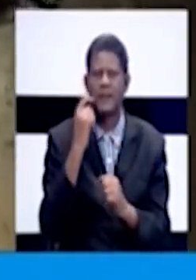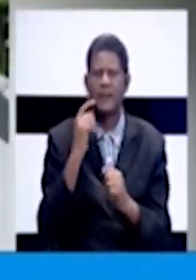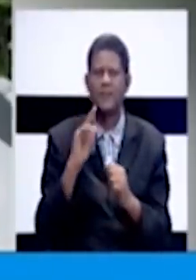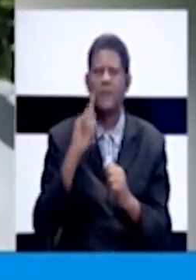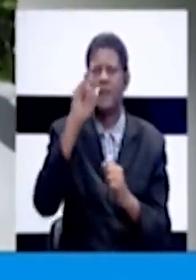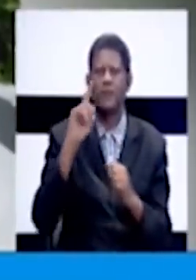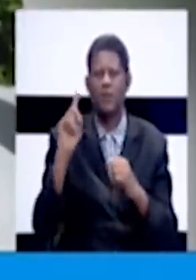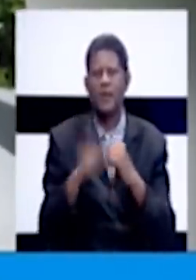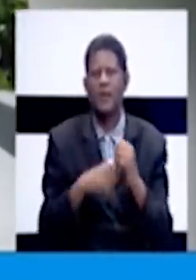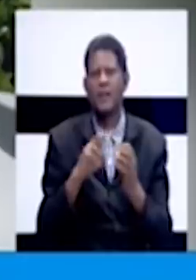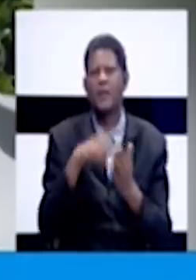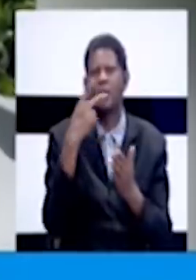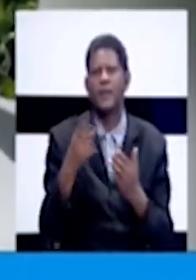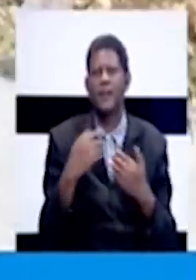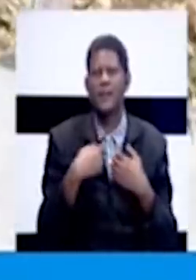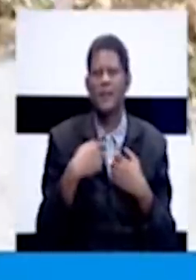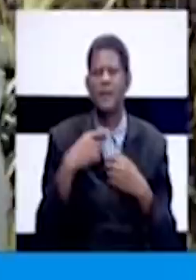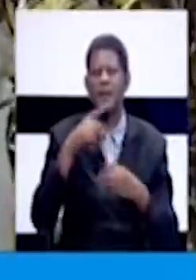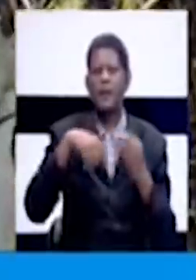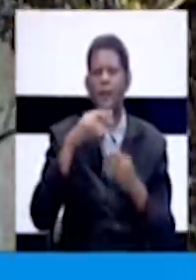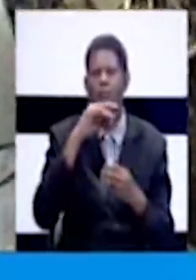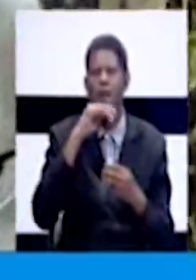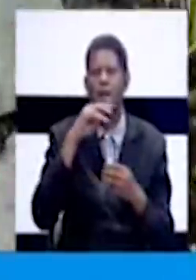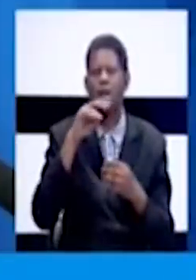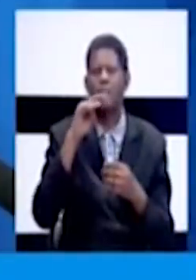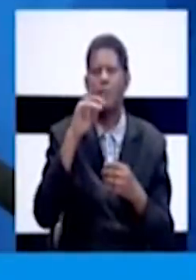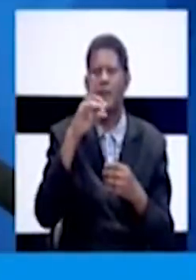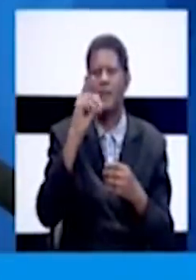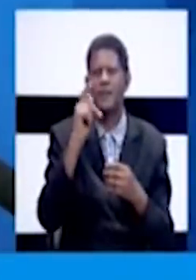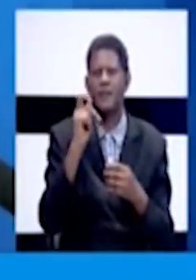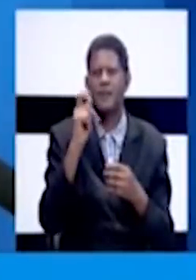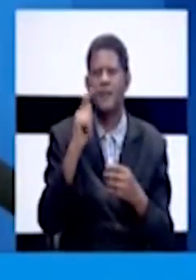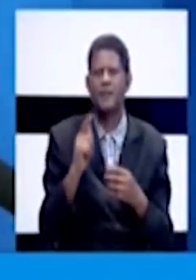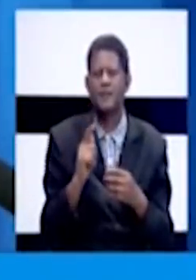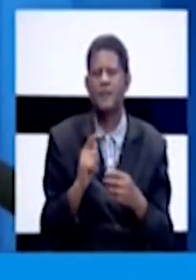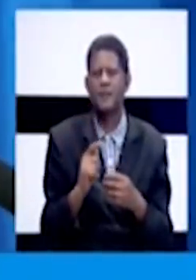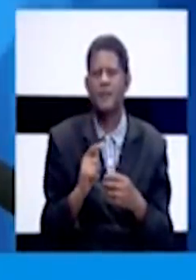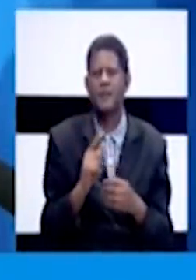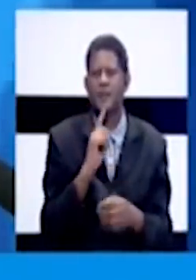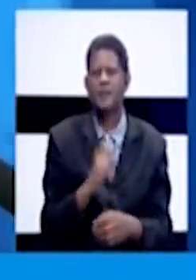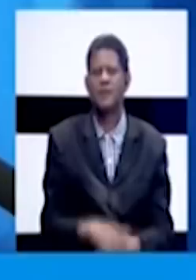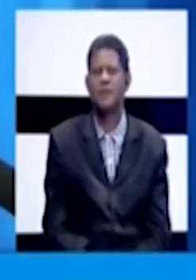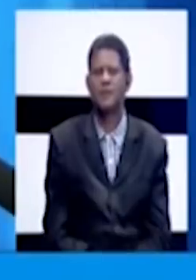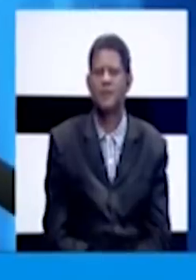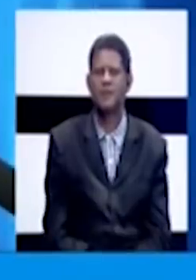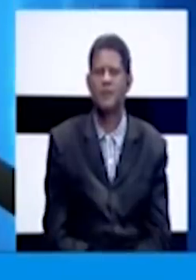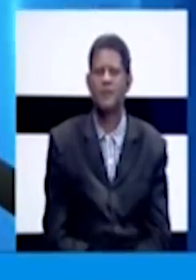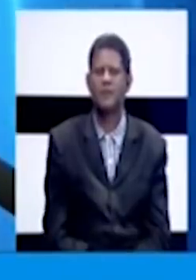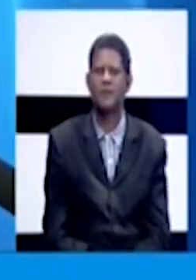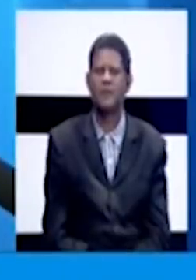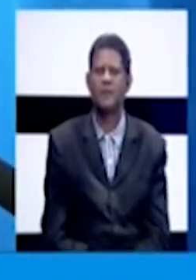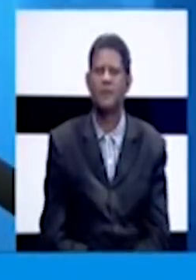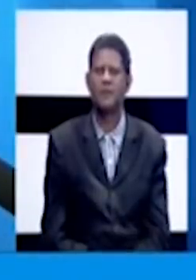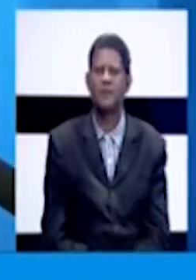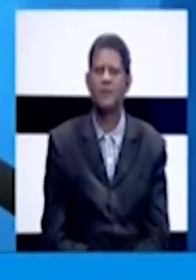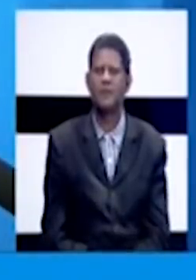ተወቂዓ ወዲቃ ኣላ። ከባቢ ማይ መክደንን ኣራጉረን እያ ተበታቴና ወዲቃ። የመከላከያ ሰራዊት ዳንሻን ባከርንና ከሽራሮ እስከ ሽር